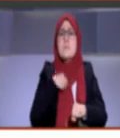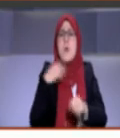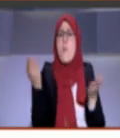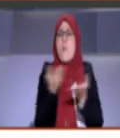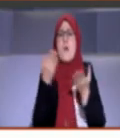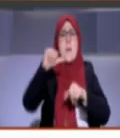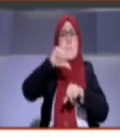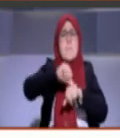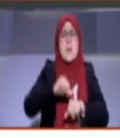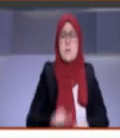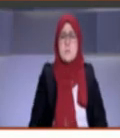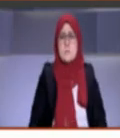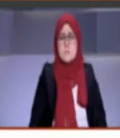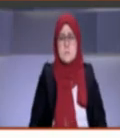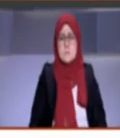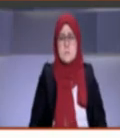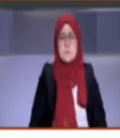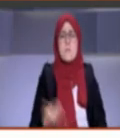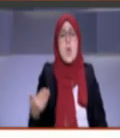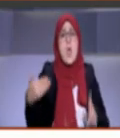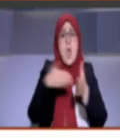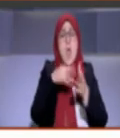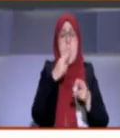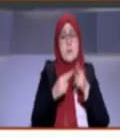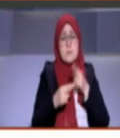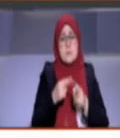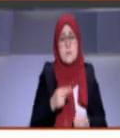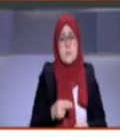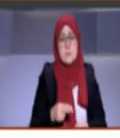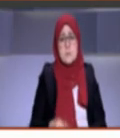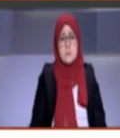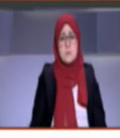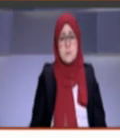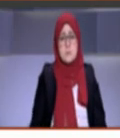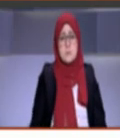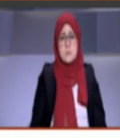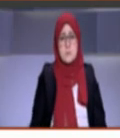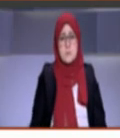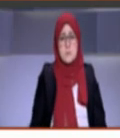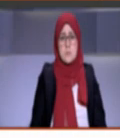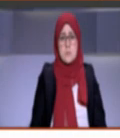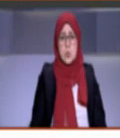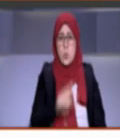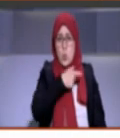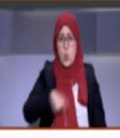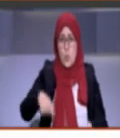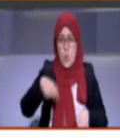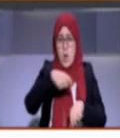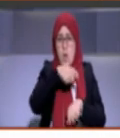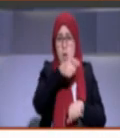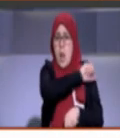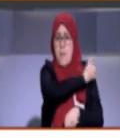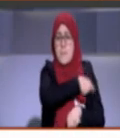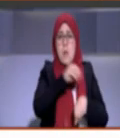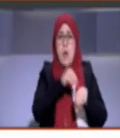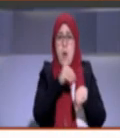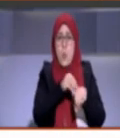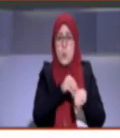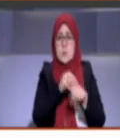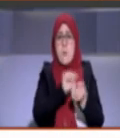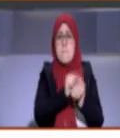ابريل. في كمان اخر حاجه، الاكاديميه العلميه اوصت الحكومه الالمانيه بتطبيق